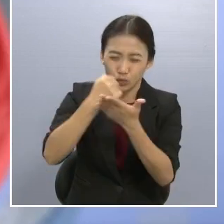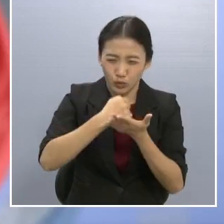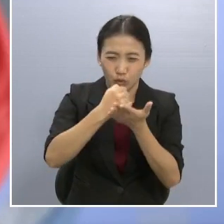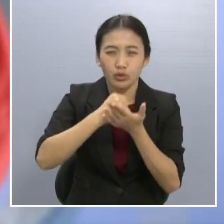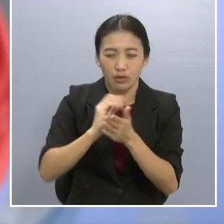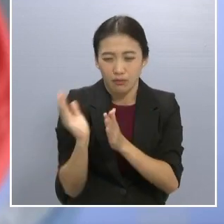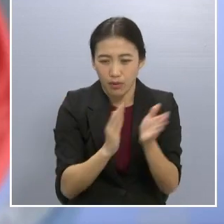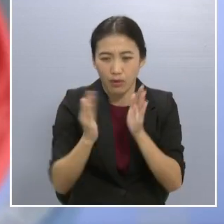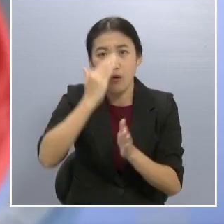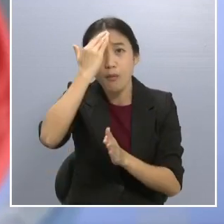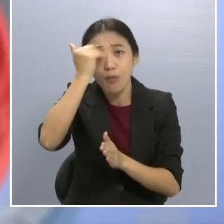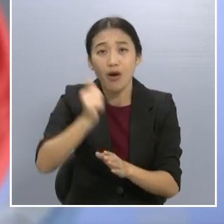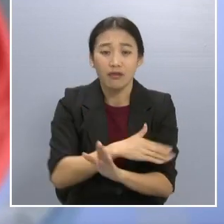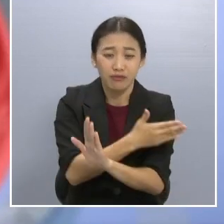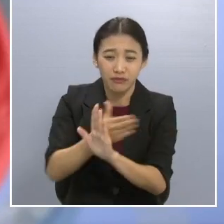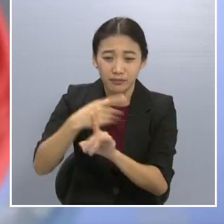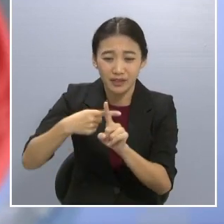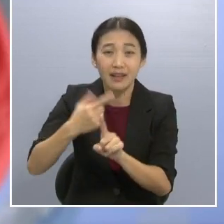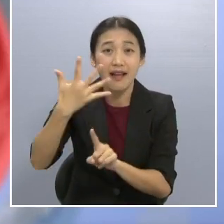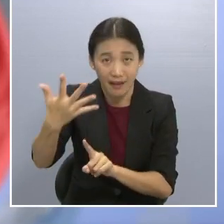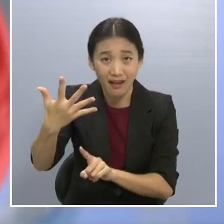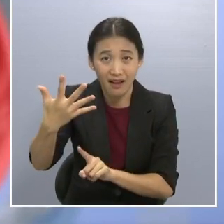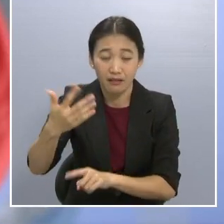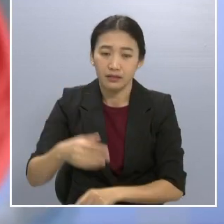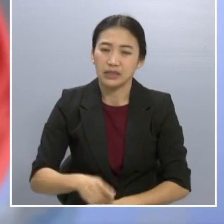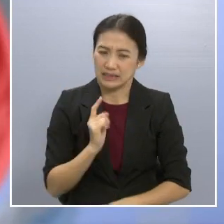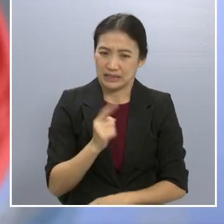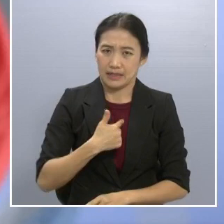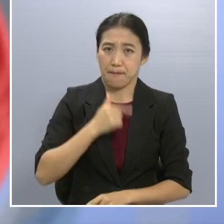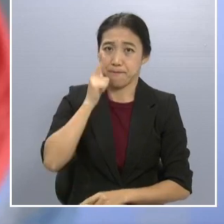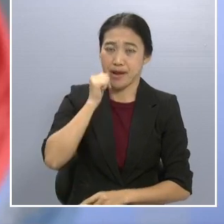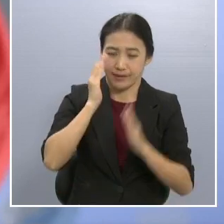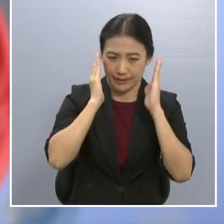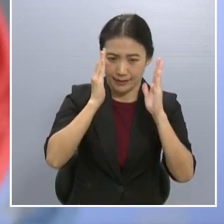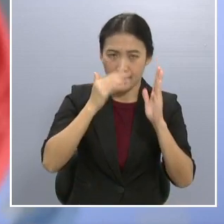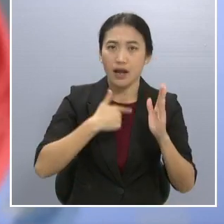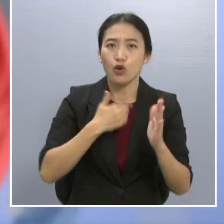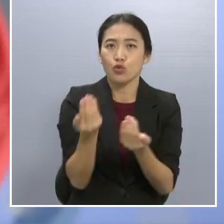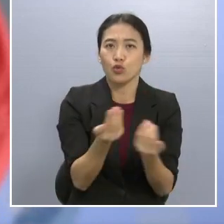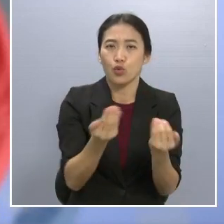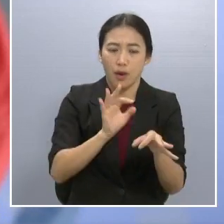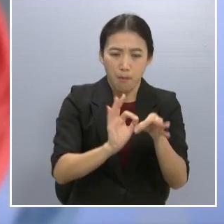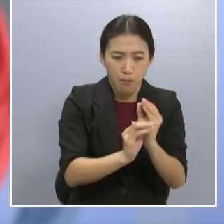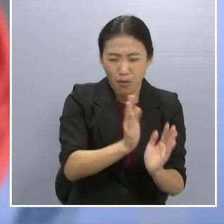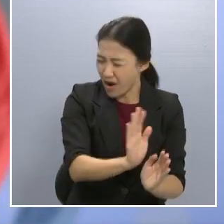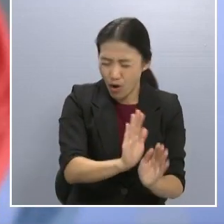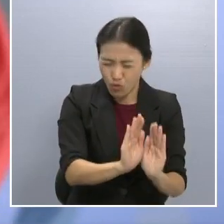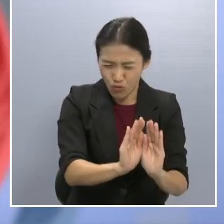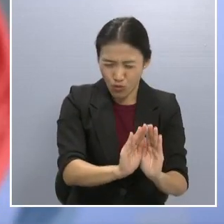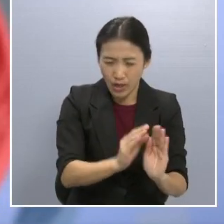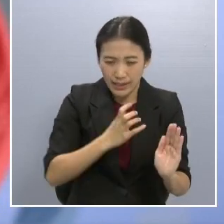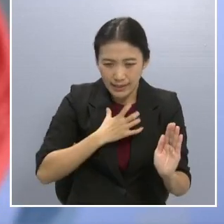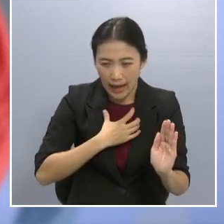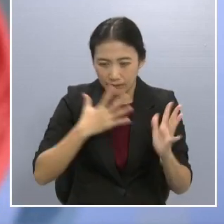จากที่แม่เองเนี่ยไม่จะจะไม่เผาศพลูกจนวันนี้ค่าใช้จ่ายมันเริ่มไปเรื่อยๆแล้วแม่ก็ไม่มีตังค์แล้วสุดท้ายก็ต้องเอาลูกเนี่ยมาเผ